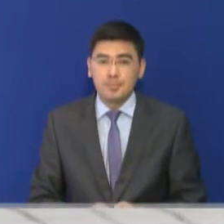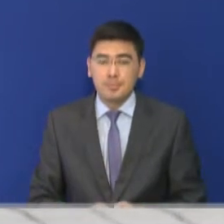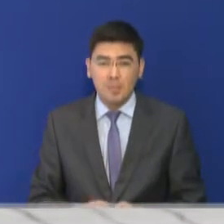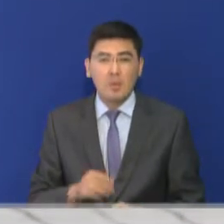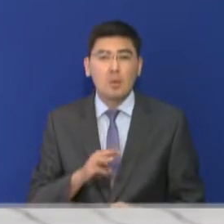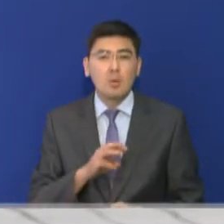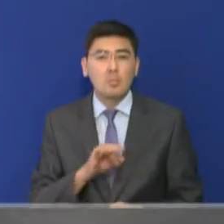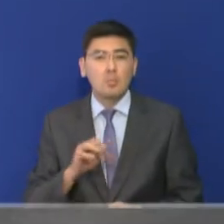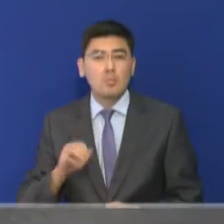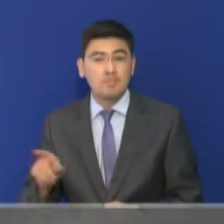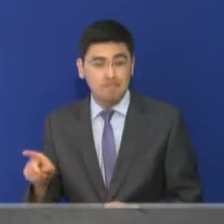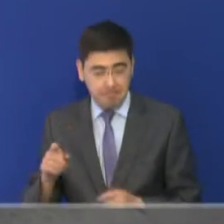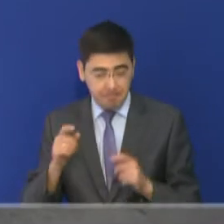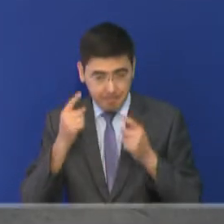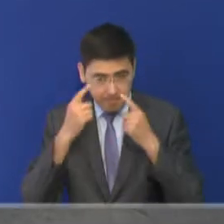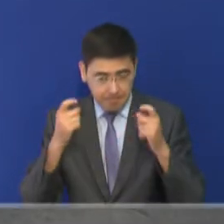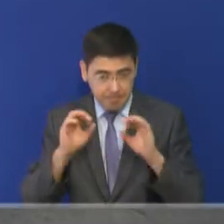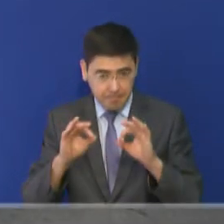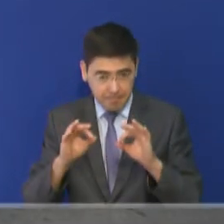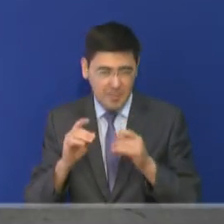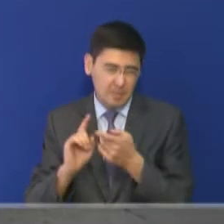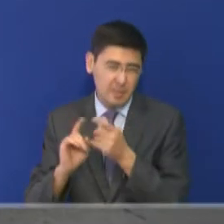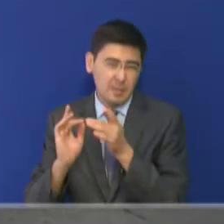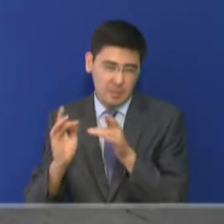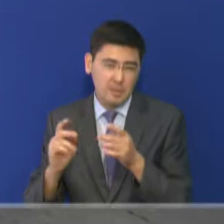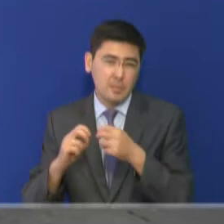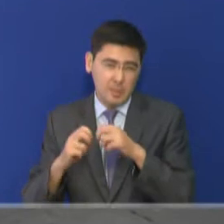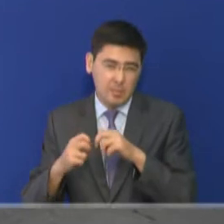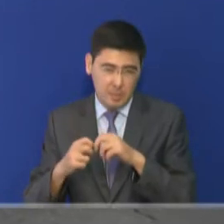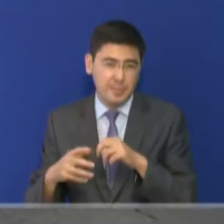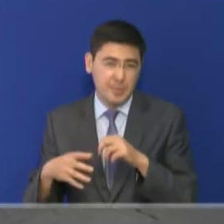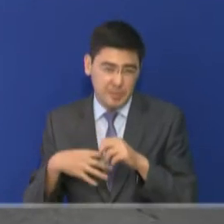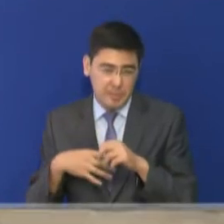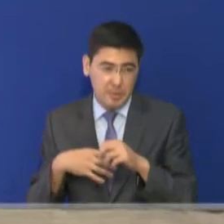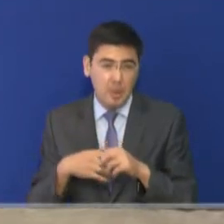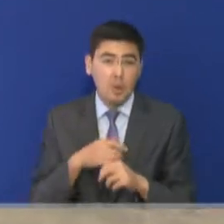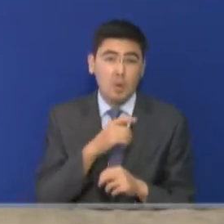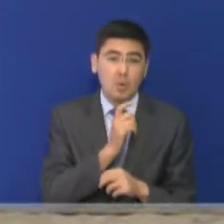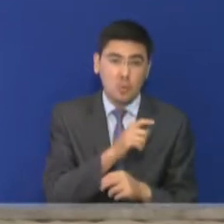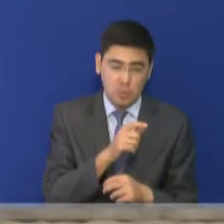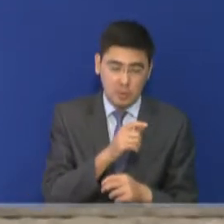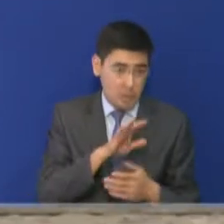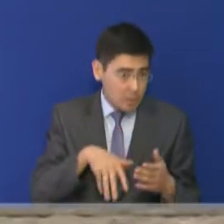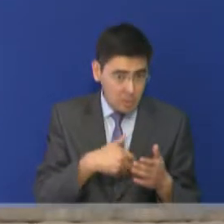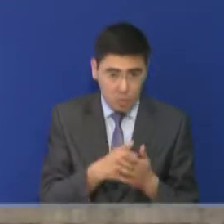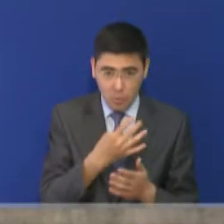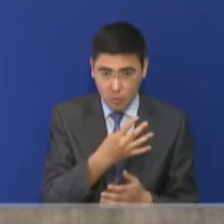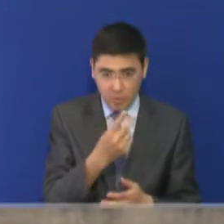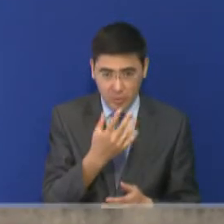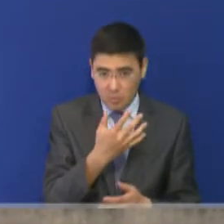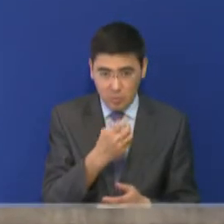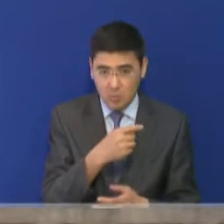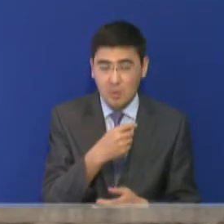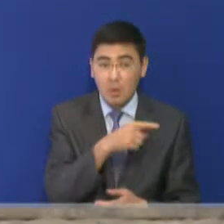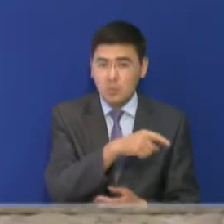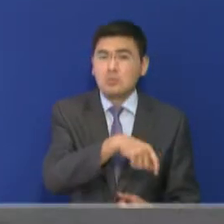жетекшісі Мұрат Құржықаевтың айтуынша, порталдағы техникалық ақауларға байланысты әлеуметтік төлемді ала алмаған азаматтармен қазірде түсіндіру